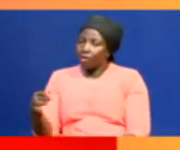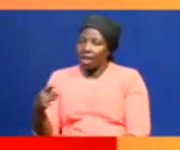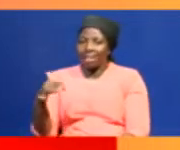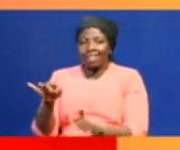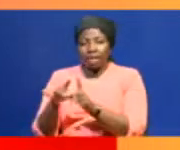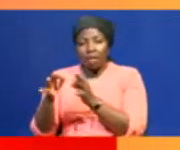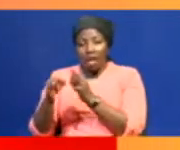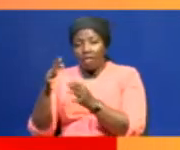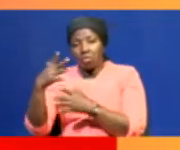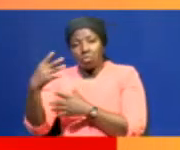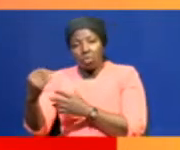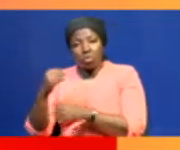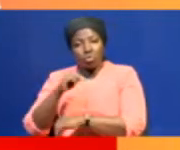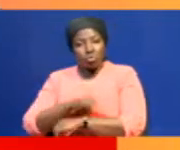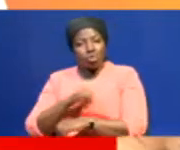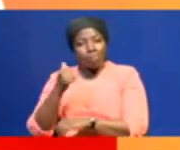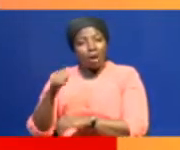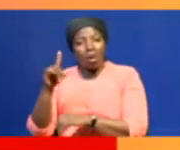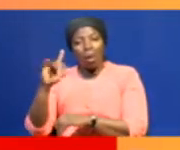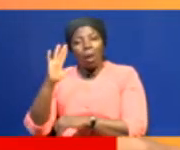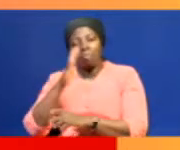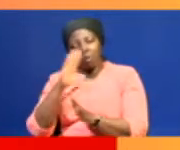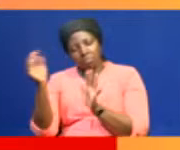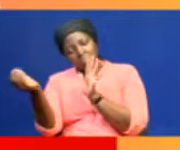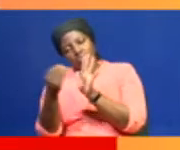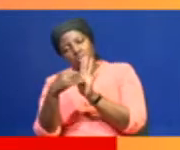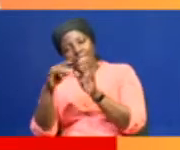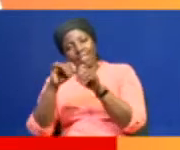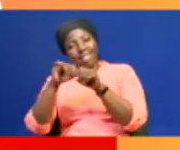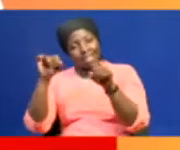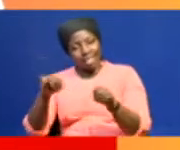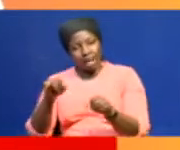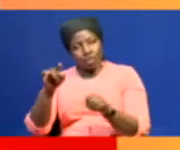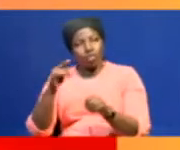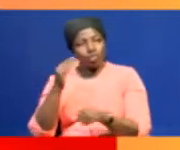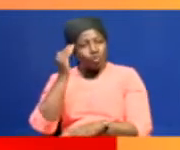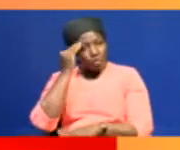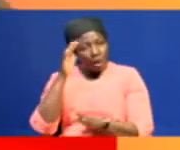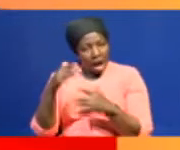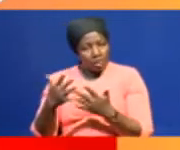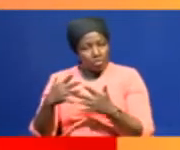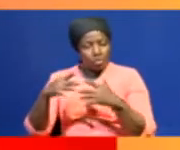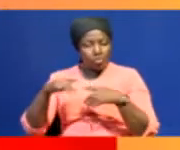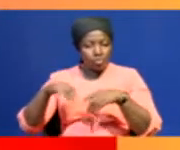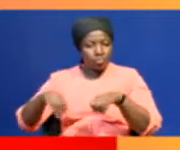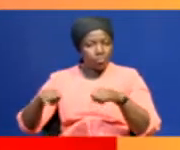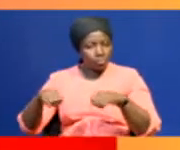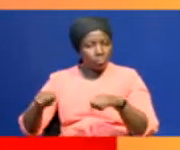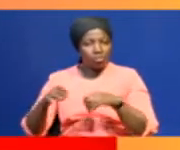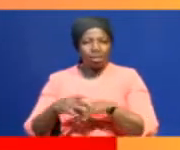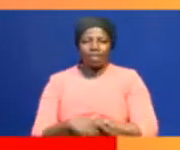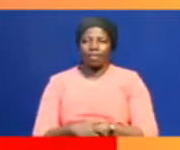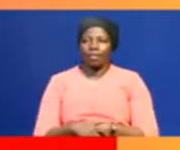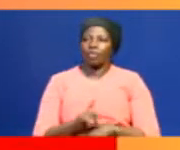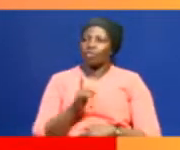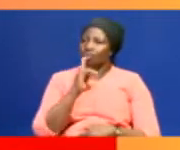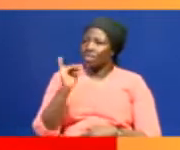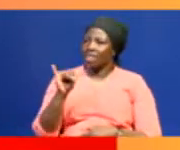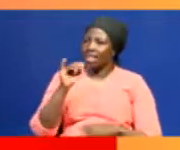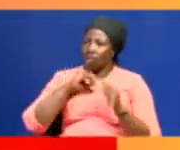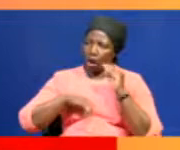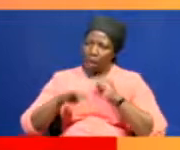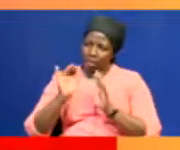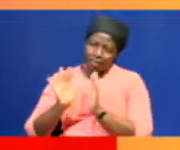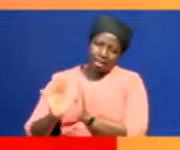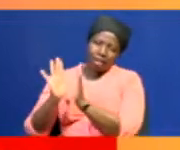shuleni, utawekewa tu tena kwa system ukwe hata umejua kuendesha pikipiki. So jambo la ufisadi hiyo tunaachia serikali na vyombo. Serikali iko na